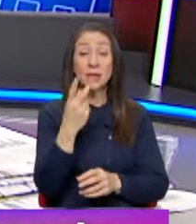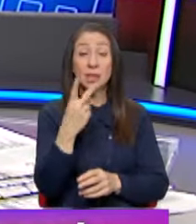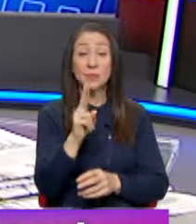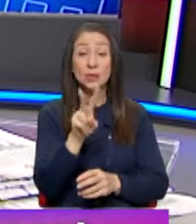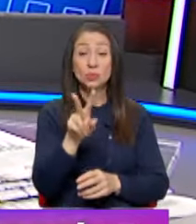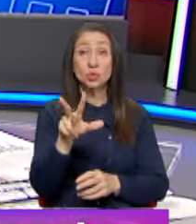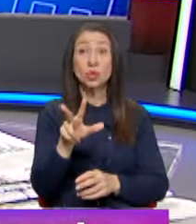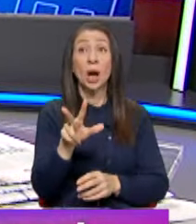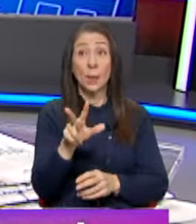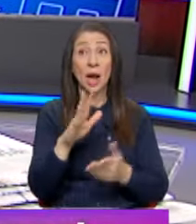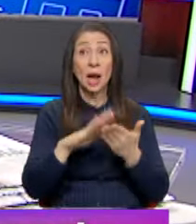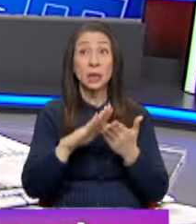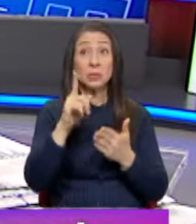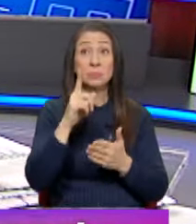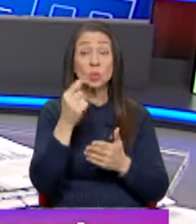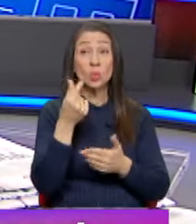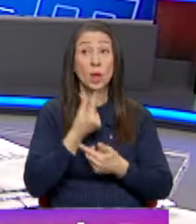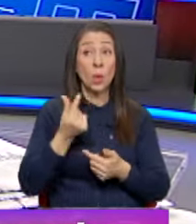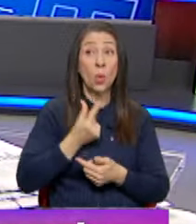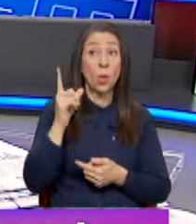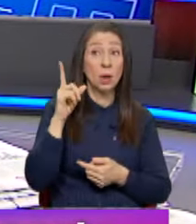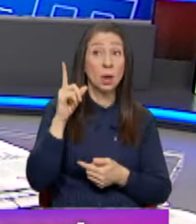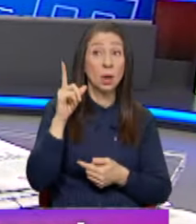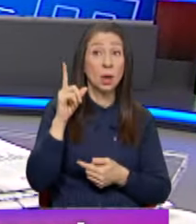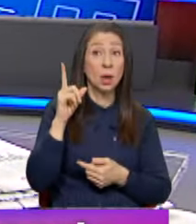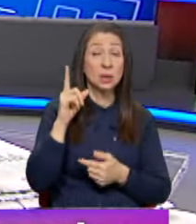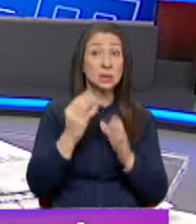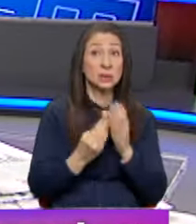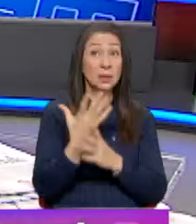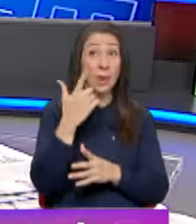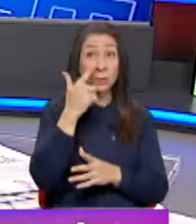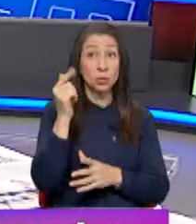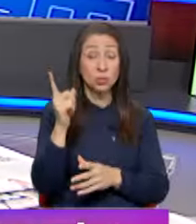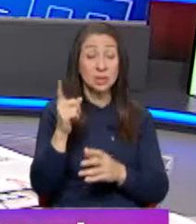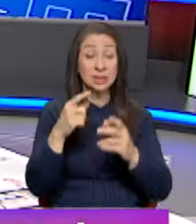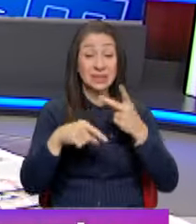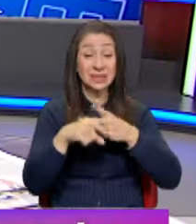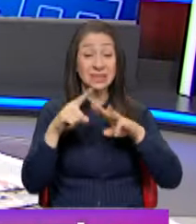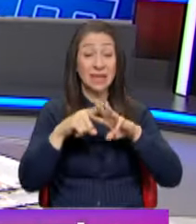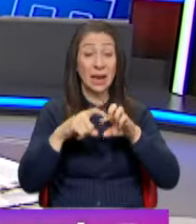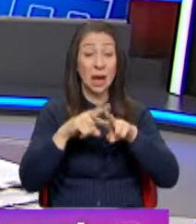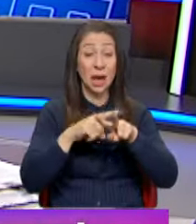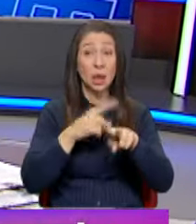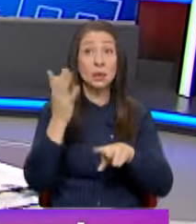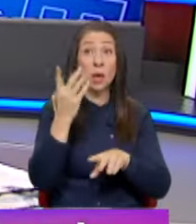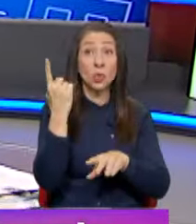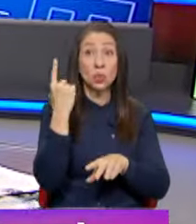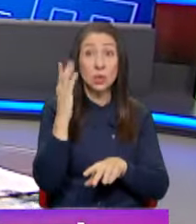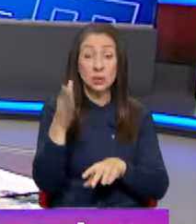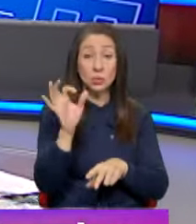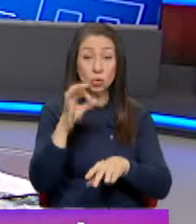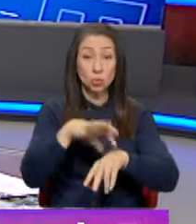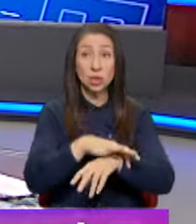2023 ama arkadaşlarım da bir yandan uyarıyorlar beni Eee sabah müdürümüz Cay Kınacı O da diyor ki daha dün gittim